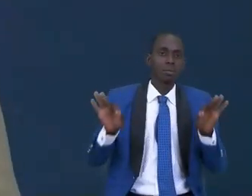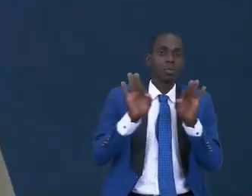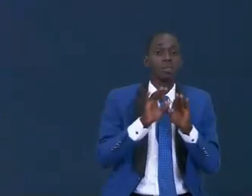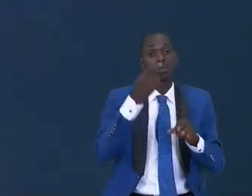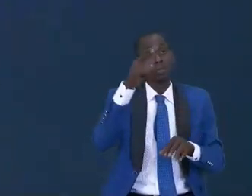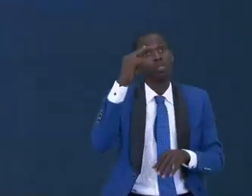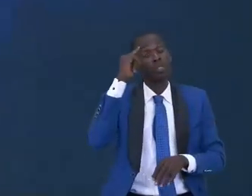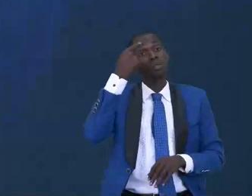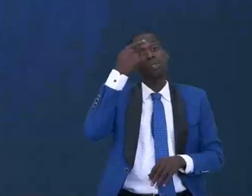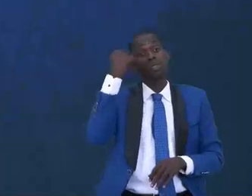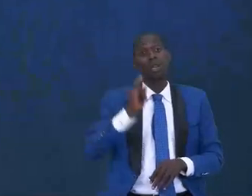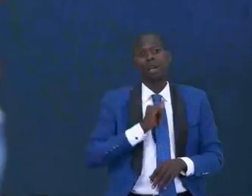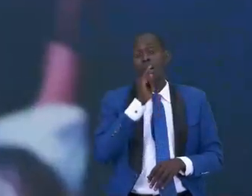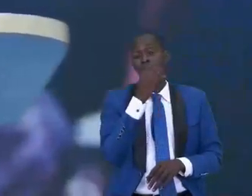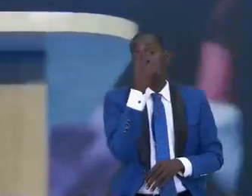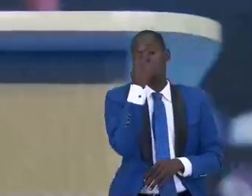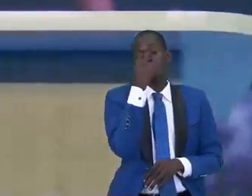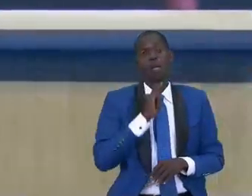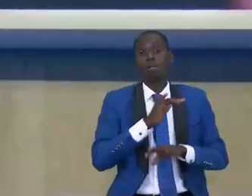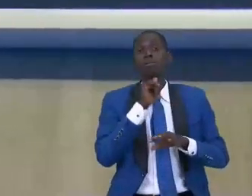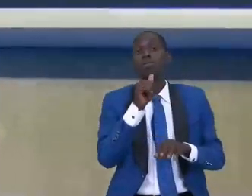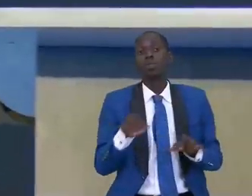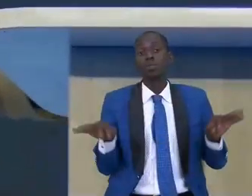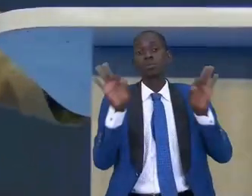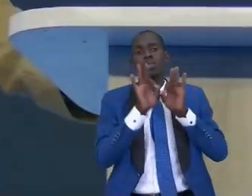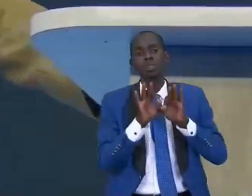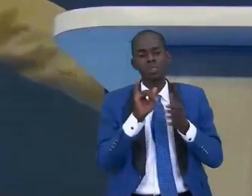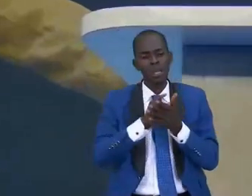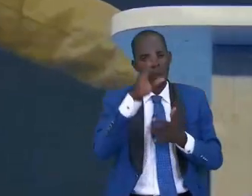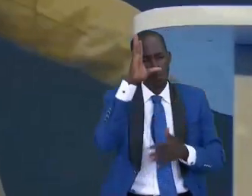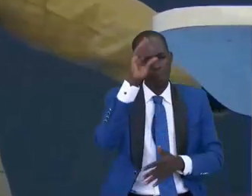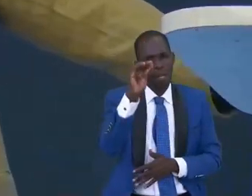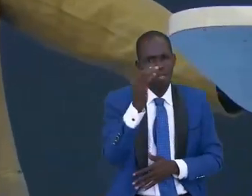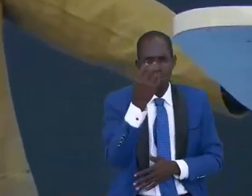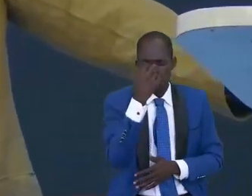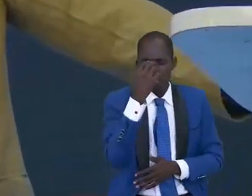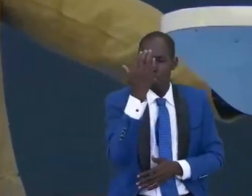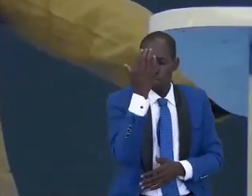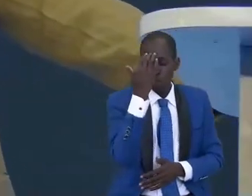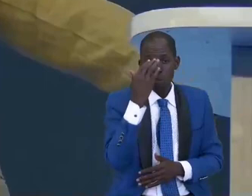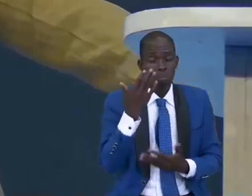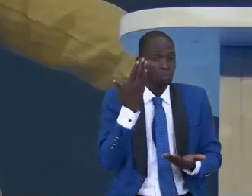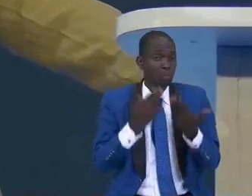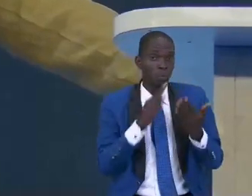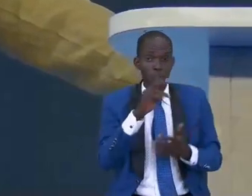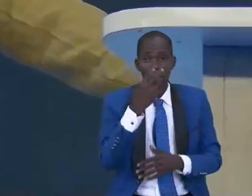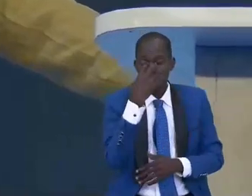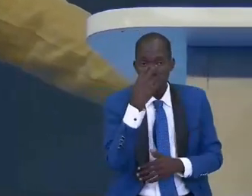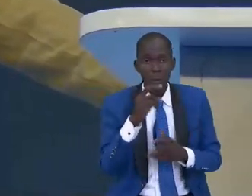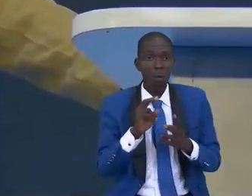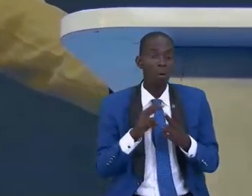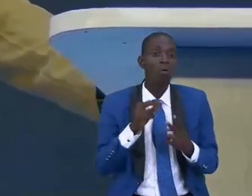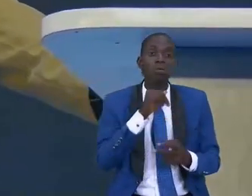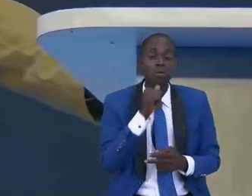que parce qu'un homme est aveugle et il n'a pas le mérite? Il savait, quand il soit aveugle ou